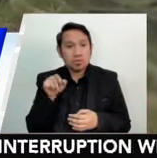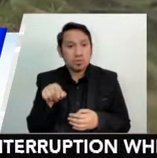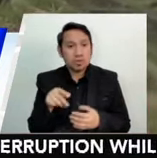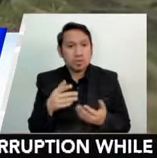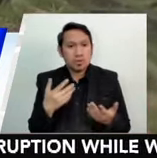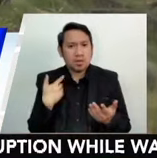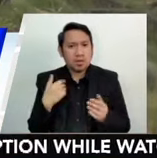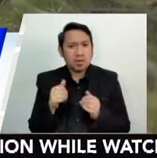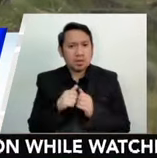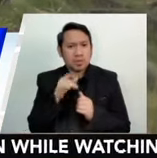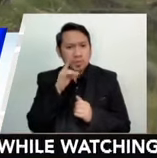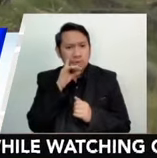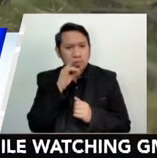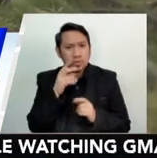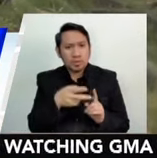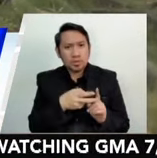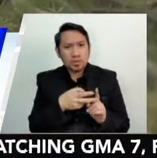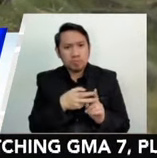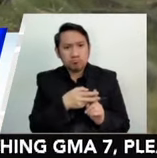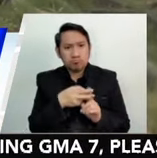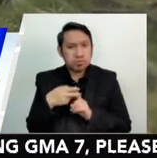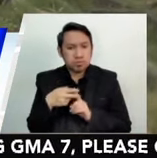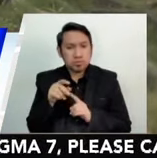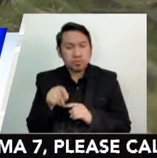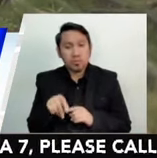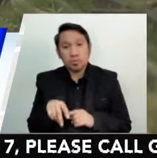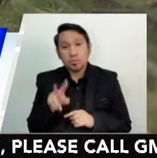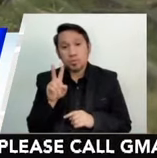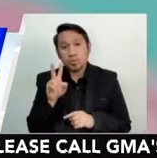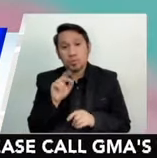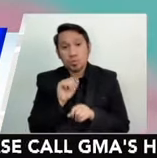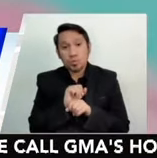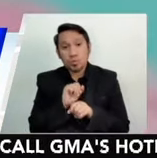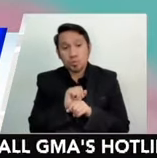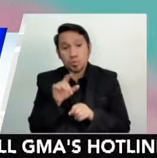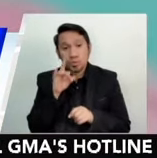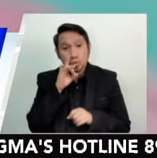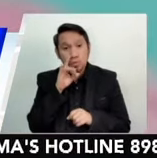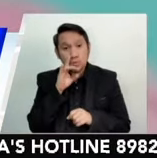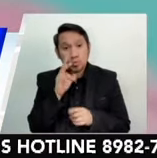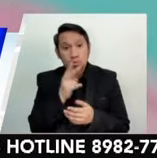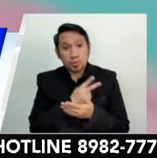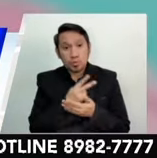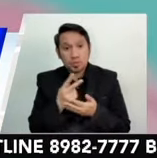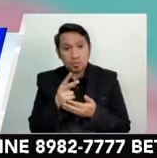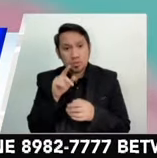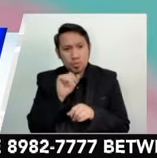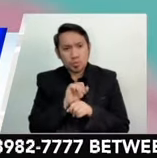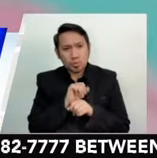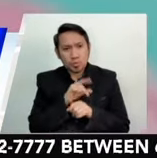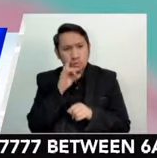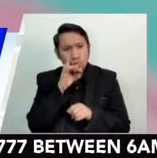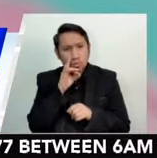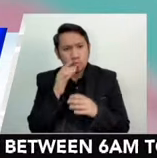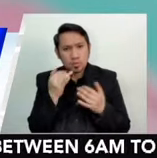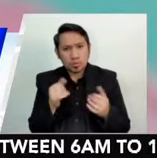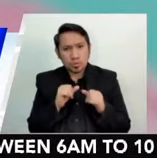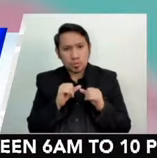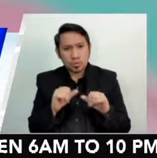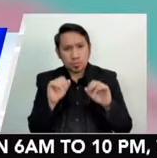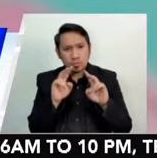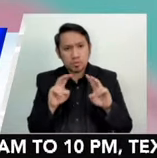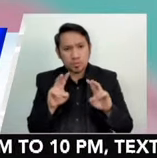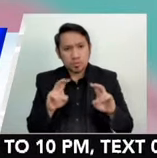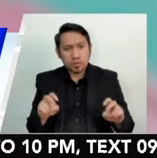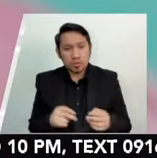bata. 2 linggo pa lang daw nagtatrabaho sa kanila ang kasambahay. Nagpapatuloy pa ang imbestigasyon. Ito ang